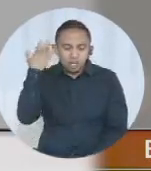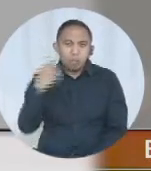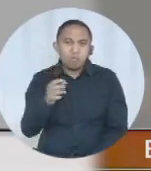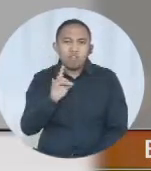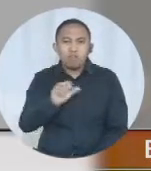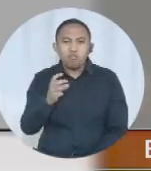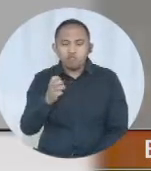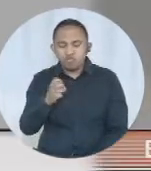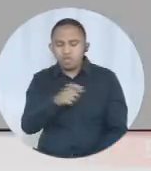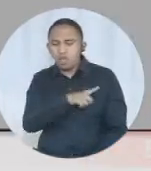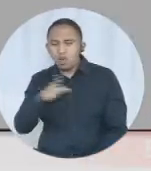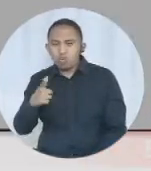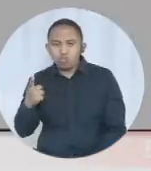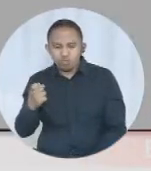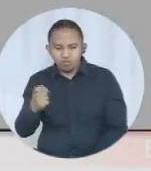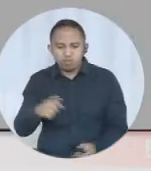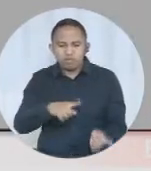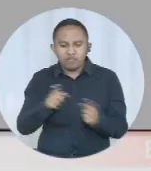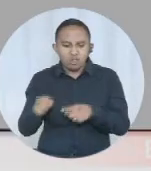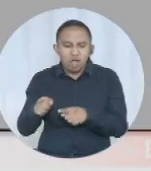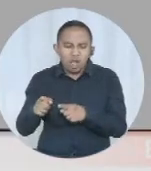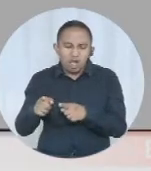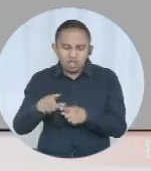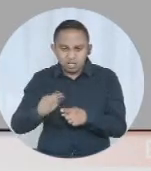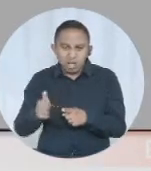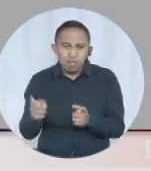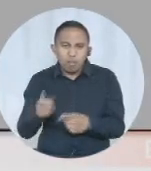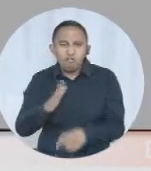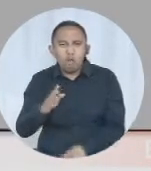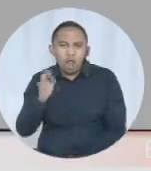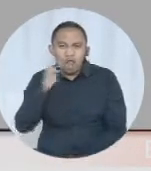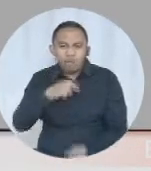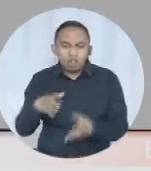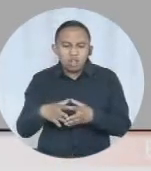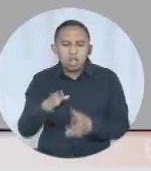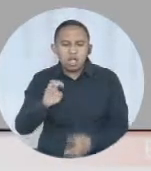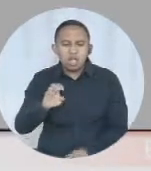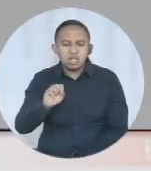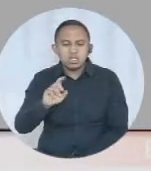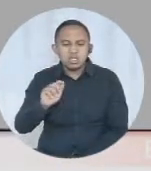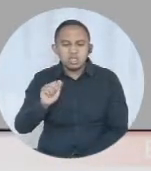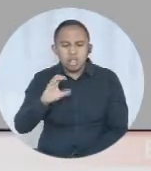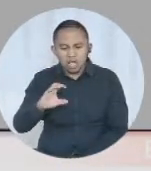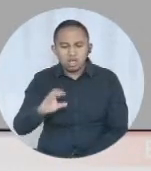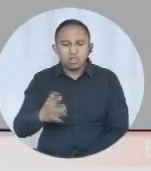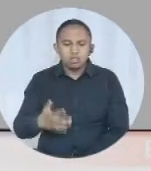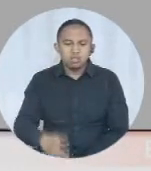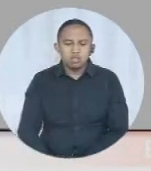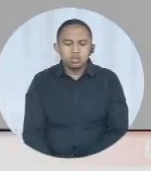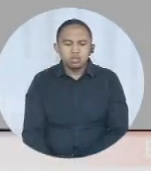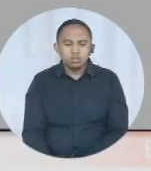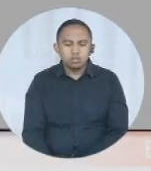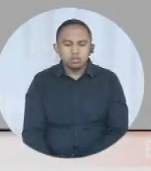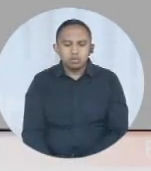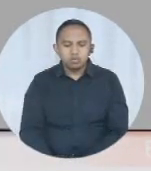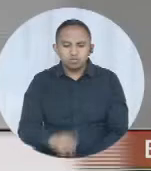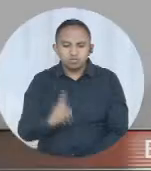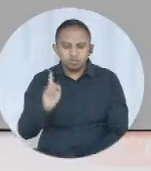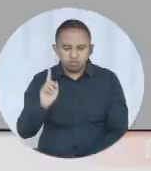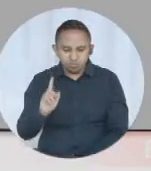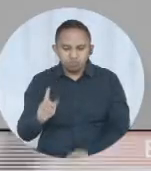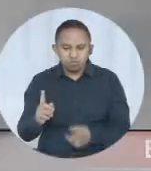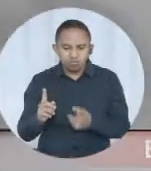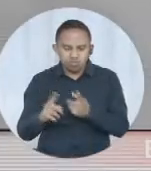taona roapolo sy roa arivo kosa izy dia nilalao tao amin'ny Estac Troyes, ekipa nisy andry ray anina revelation teo aloha ka natompondaka ny divisionna